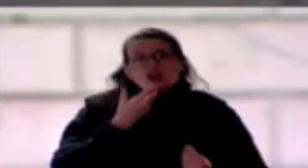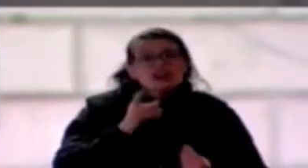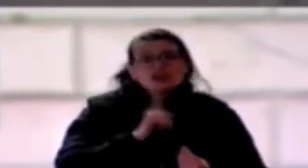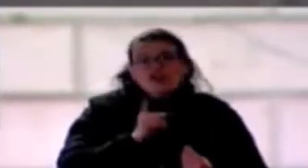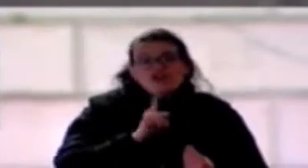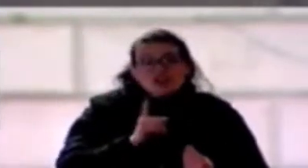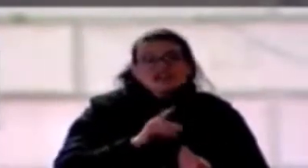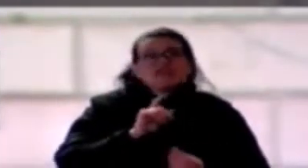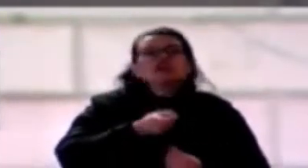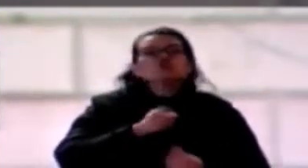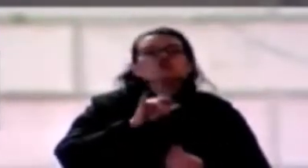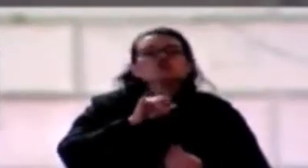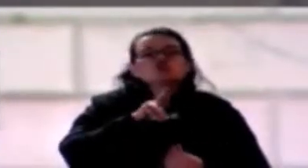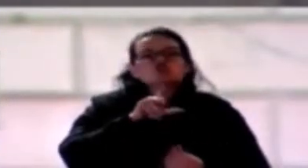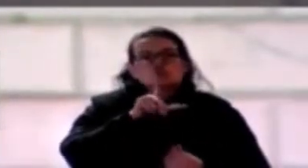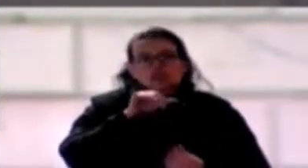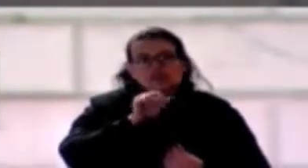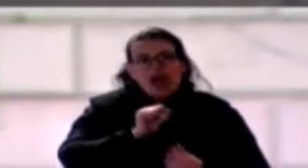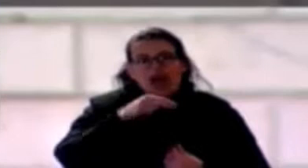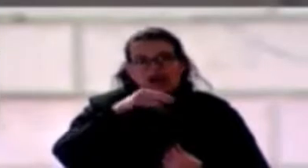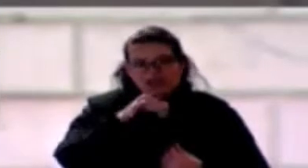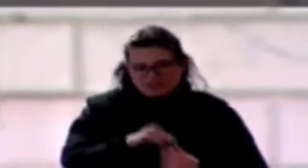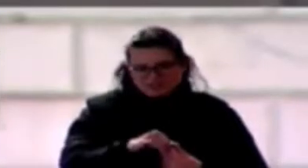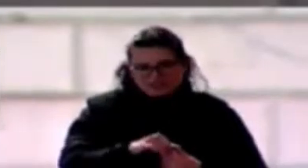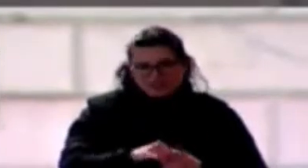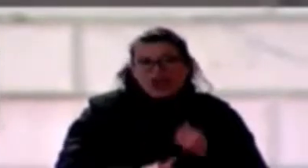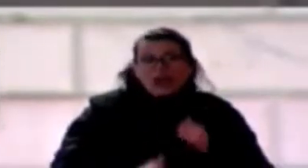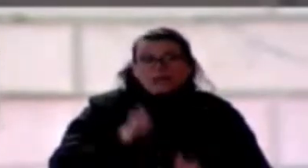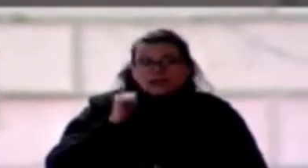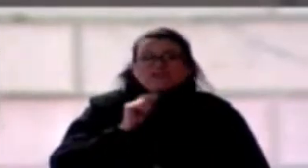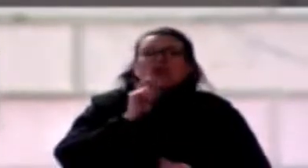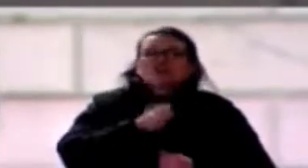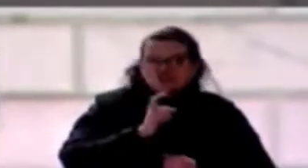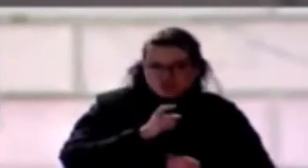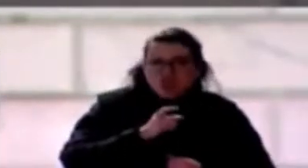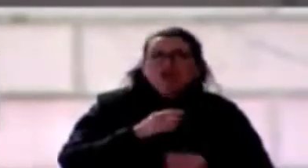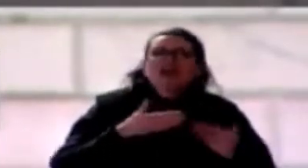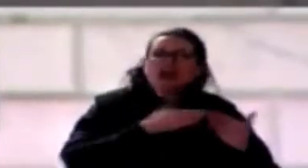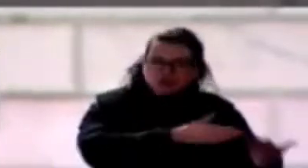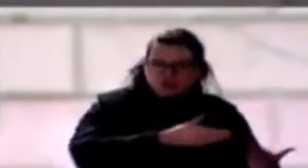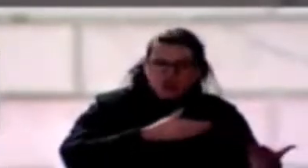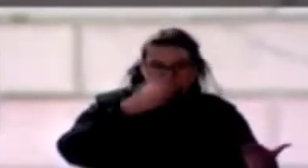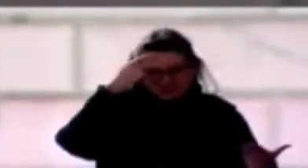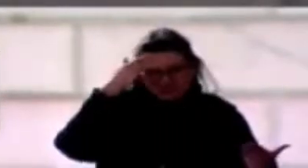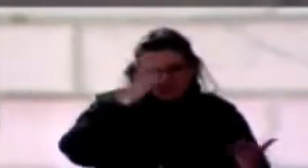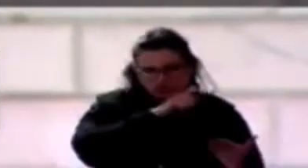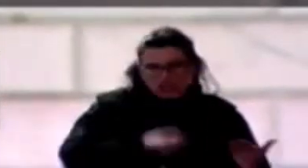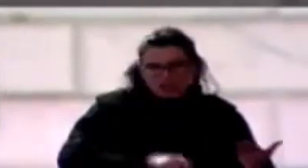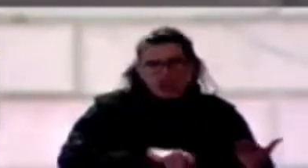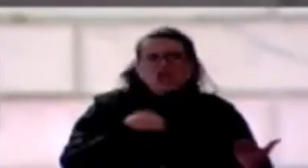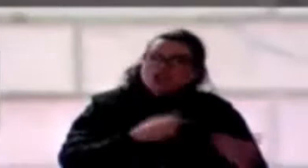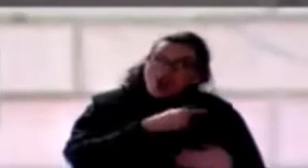cui lo stesso Stato prima si era servito e poi, nel momento in cui non ne aveva più bisogno,